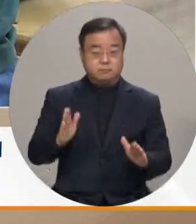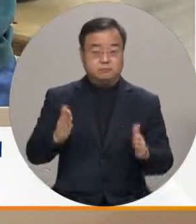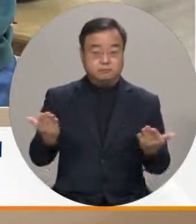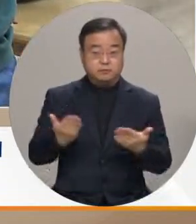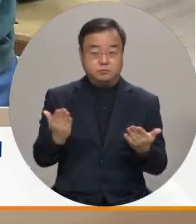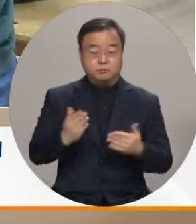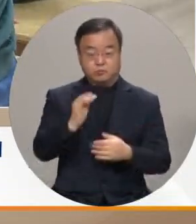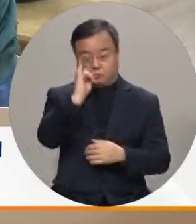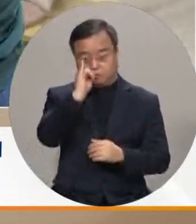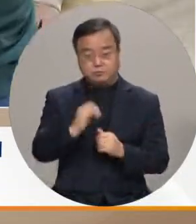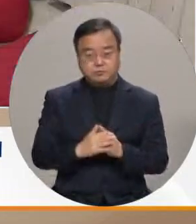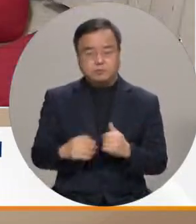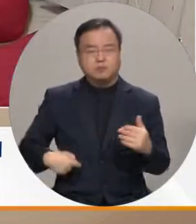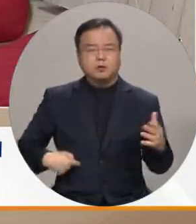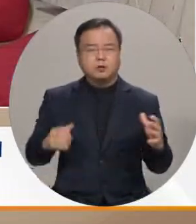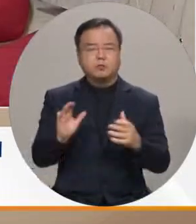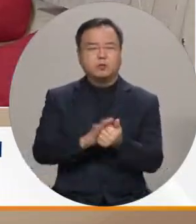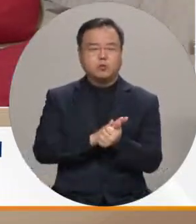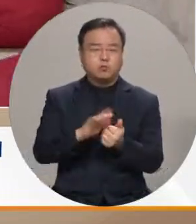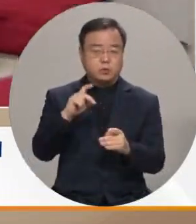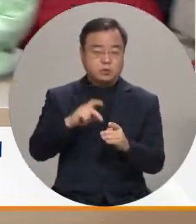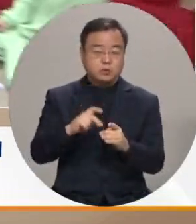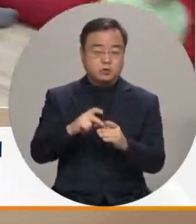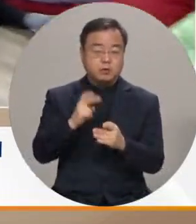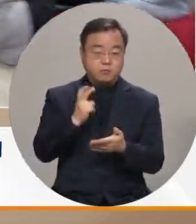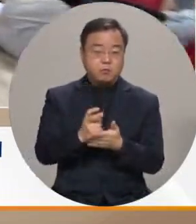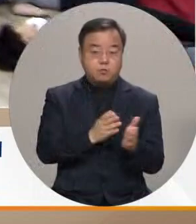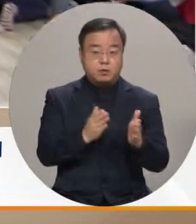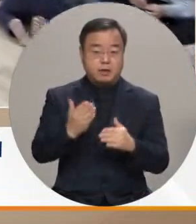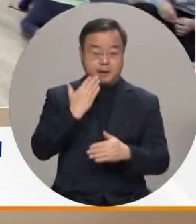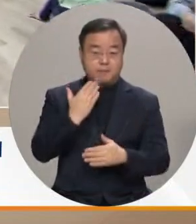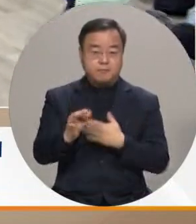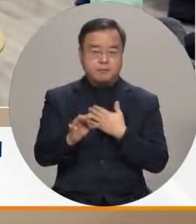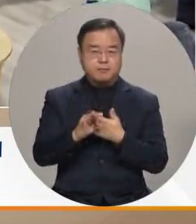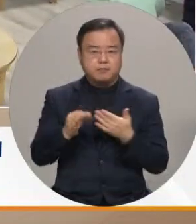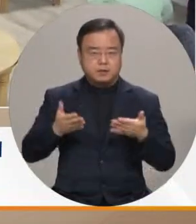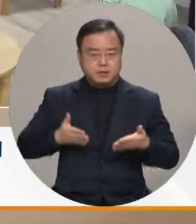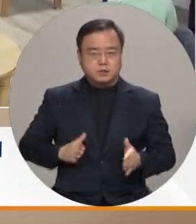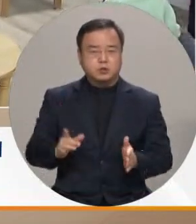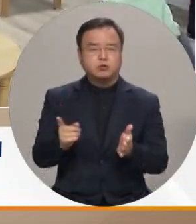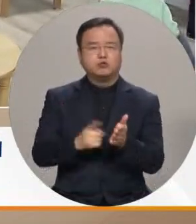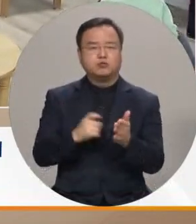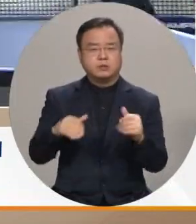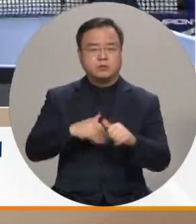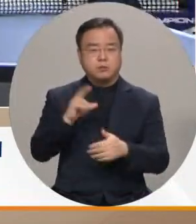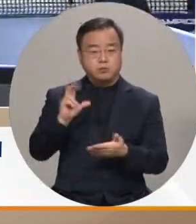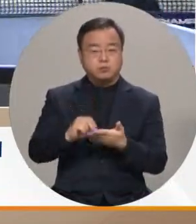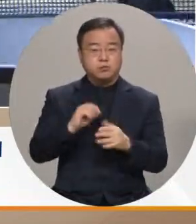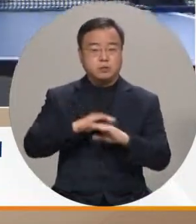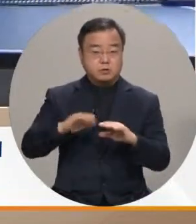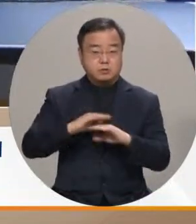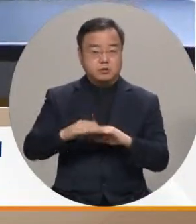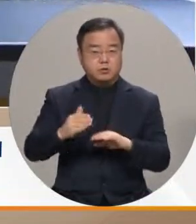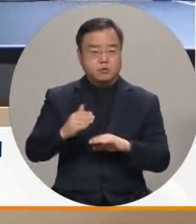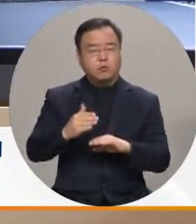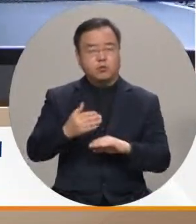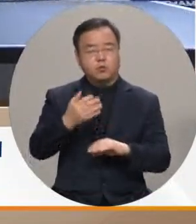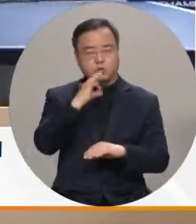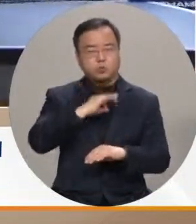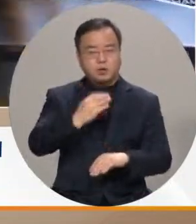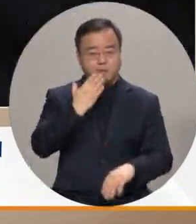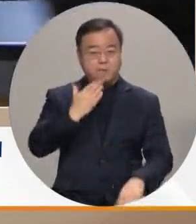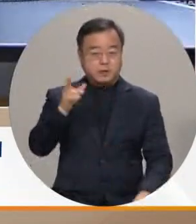그래서 협동 돌봄 센터가 제도화되면 작지만 저출생 문제 해결해도 큰 도움이 될 거라고 생각하고